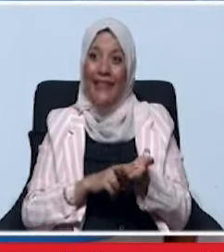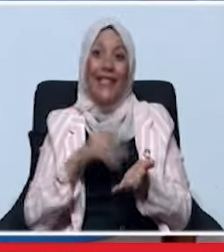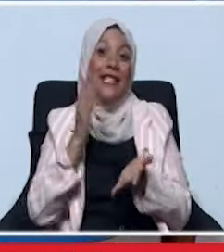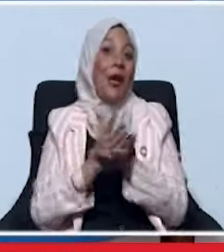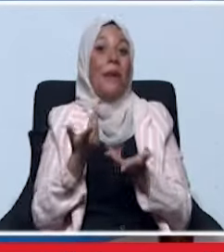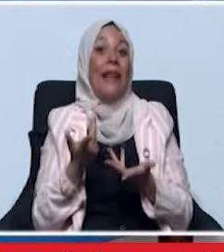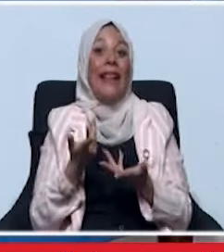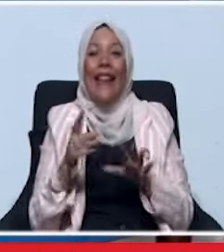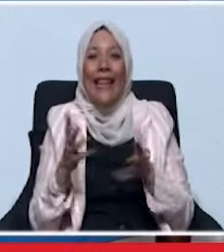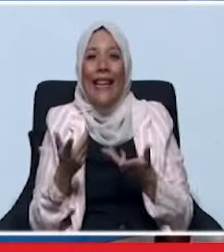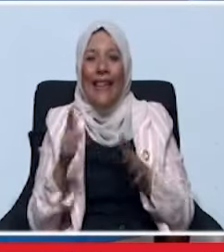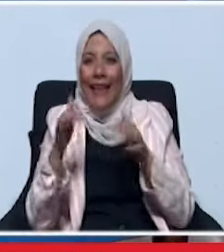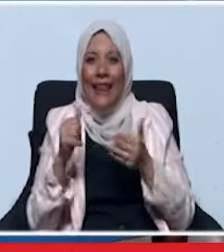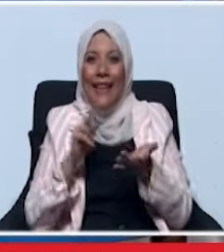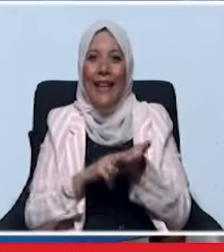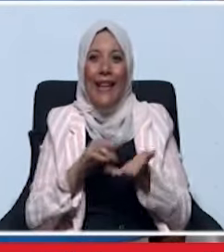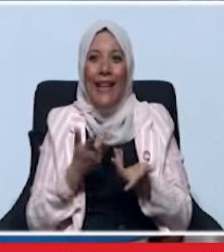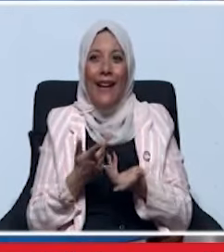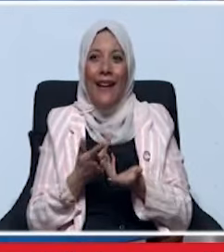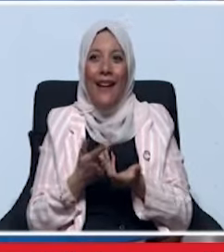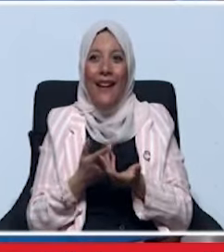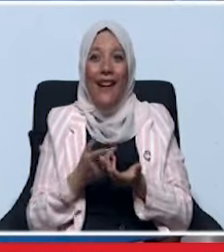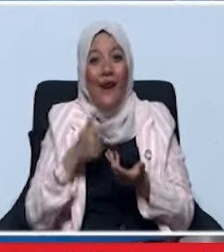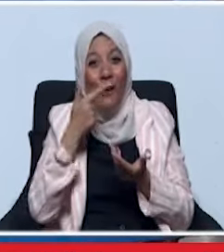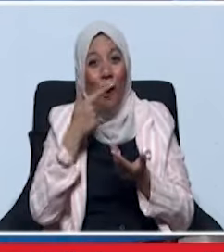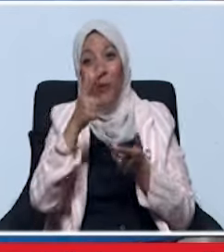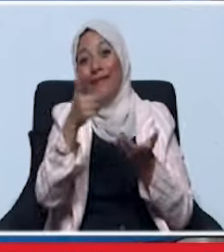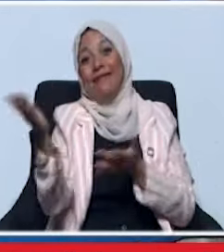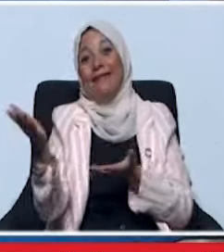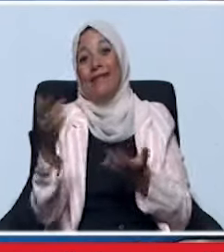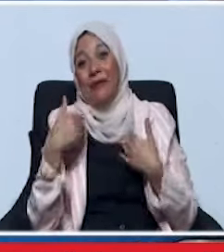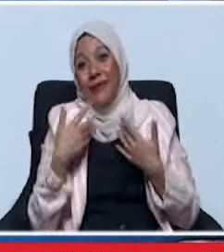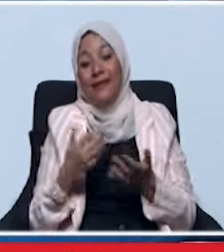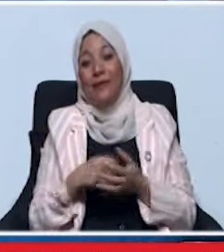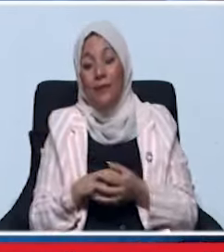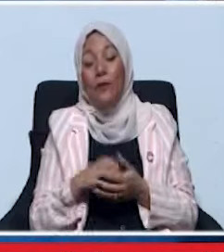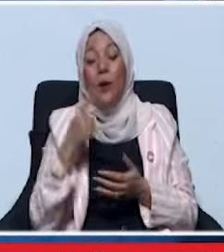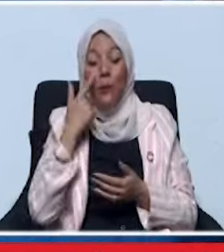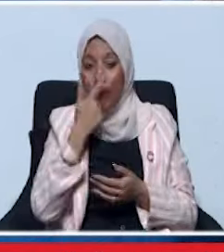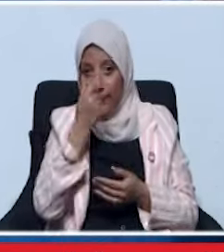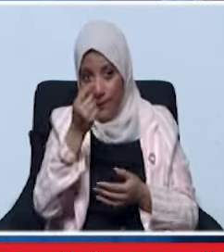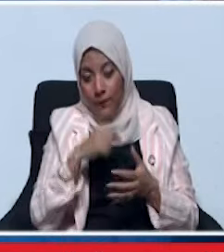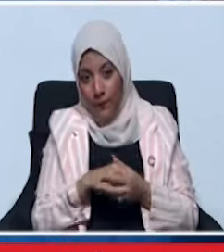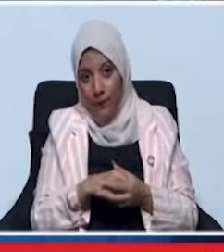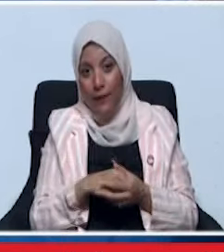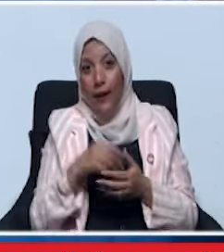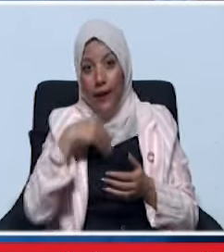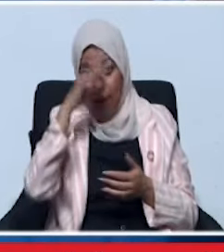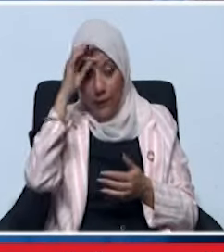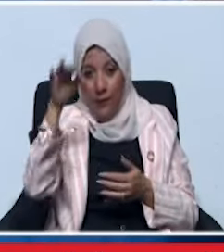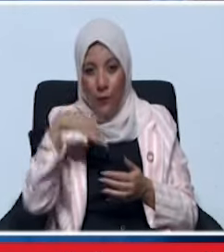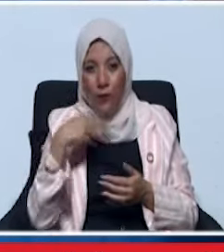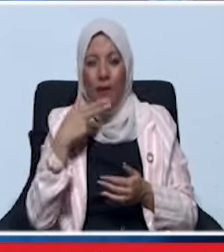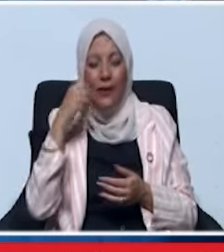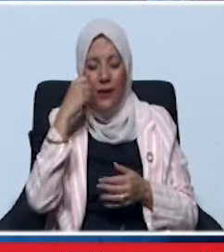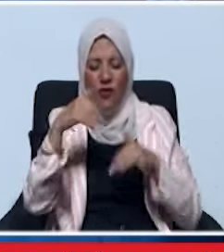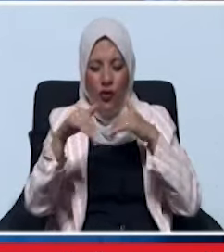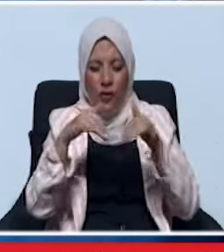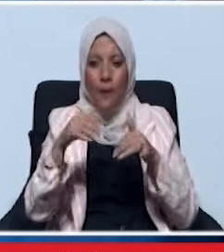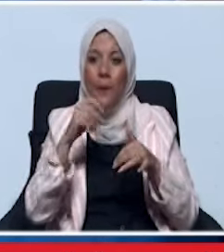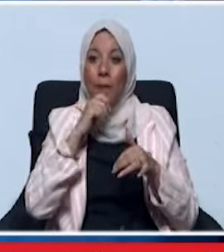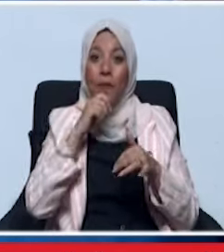ليه؟ والله جاوب انت بقى. بص اقول لحضرتك حاجه، انا لما يقابلني حد في الشارع يقول لي ايه، والله قابلتني